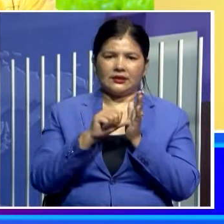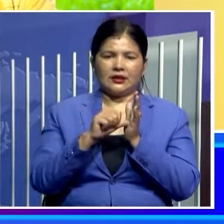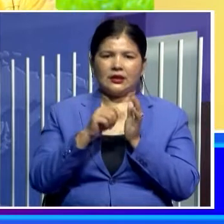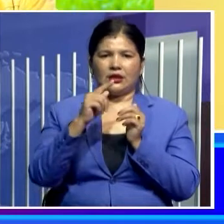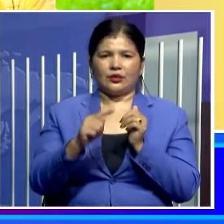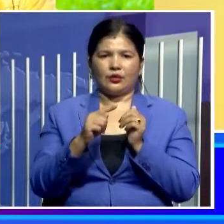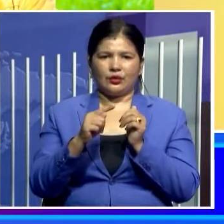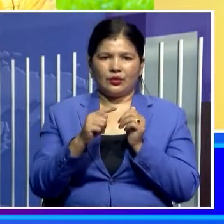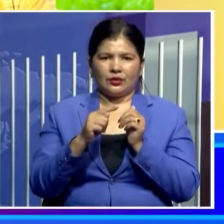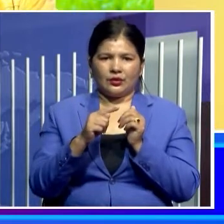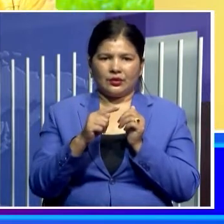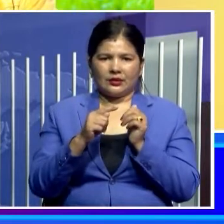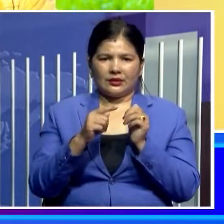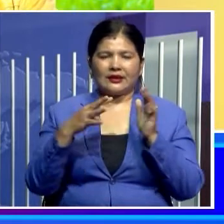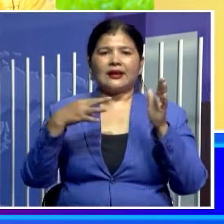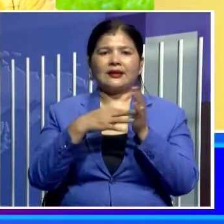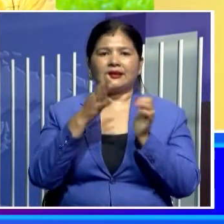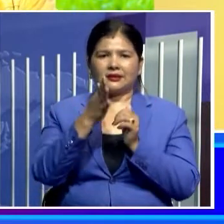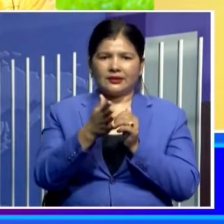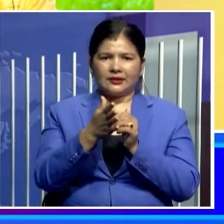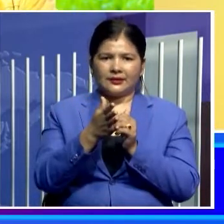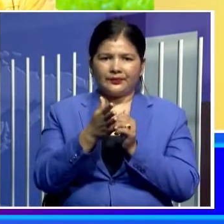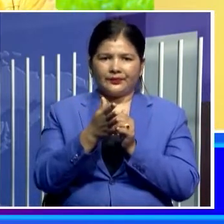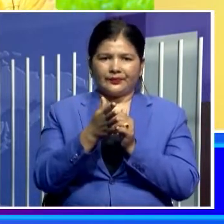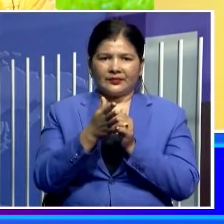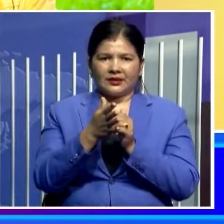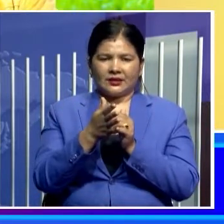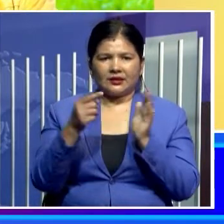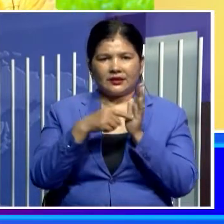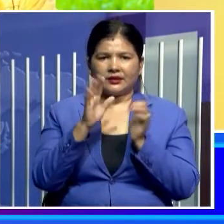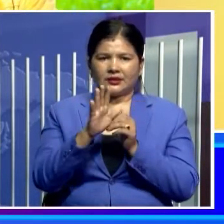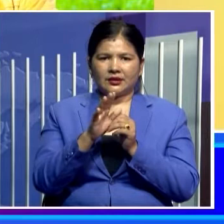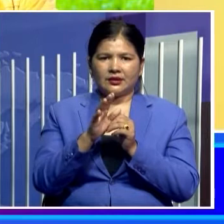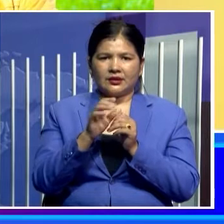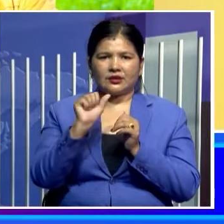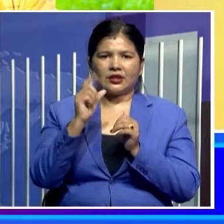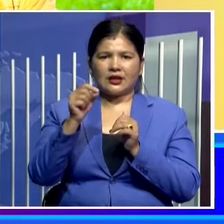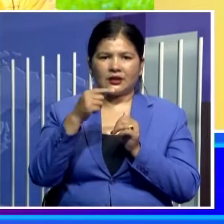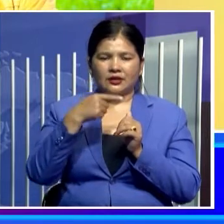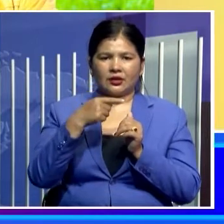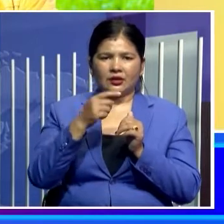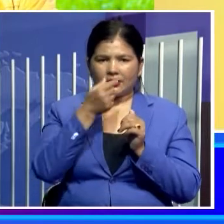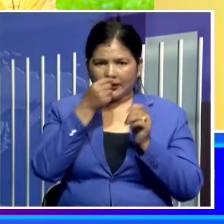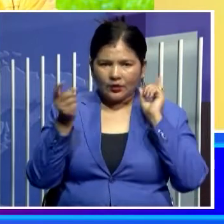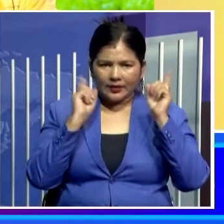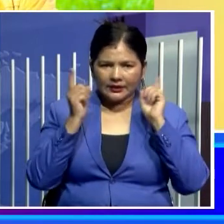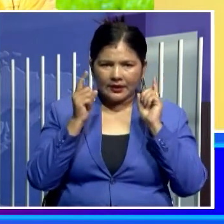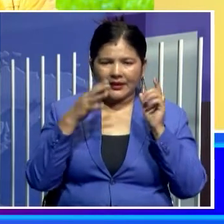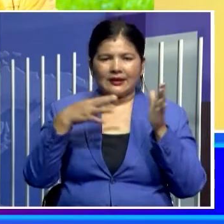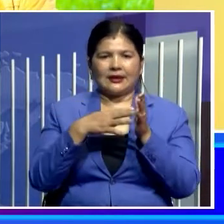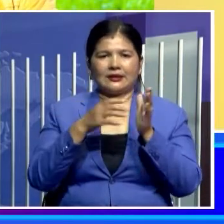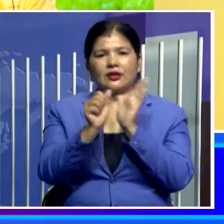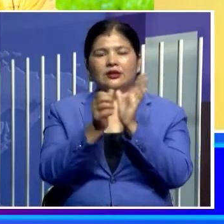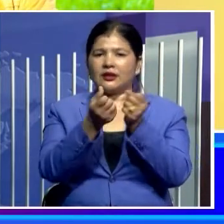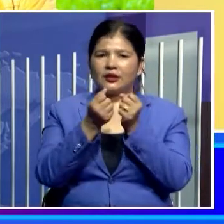लम्चुचुहा नगरपालिकामा काङ्ग्रेसले अग्रता लिइरहेको देखिन्छ भने यसै गरी जानकी गाउँपालिकामा पनि काङ्ग्रेसले